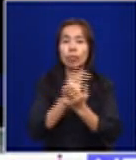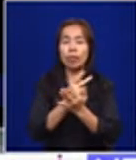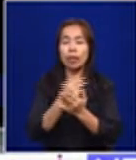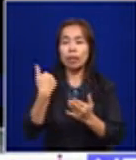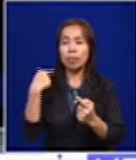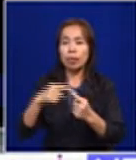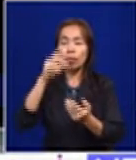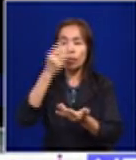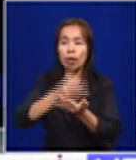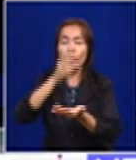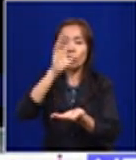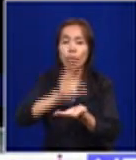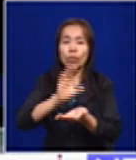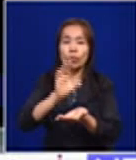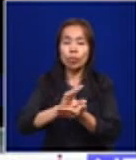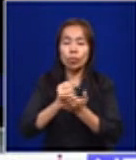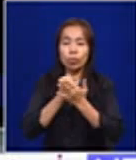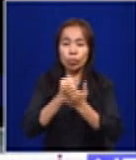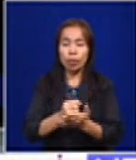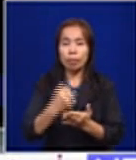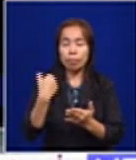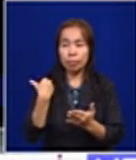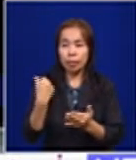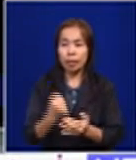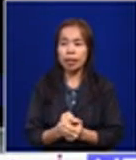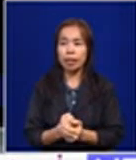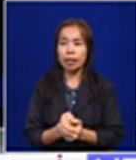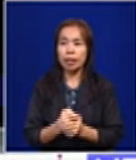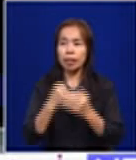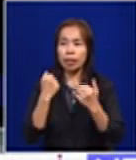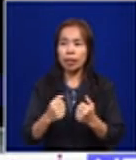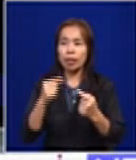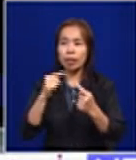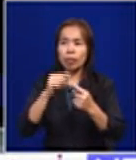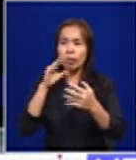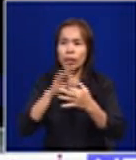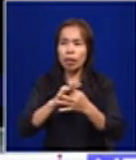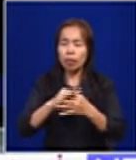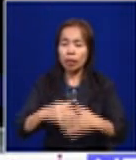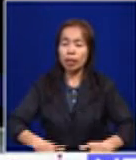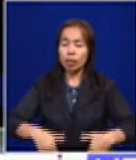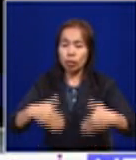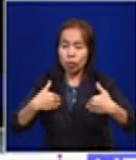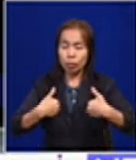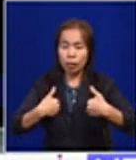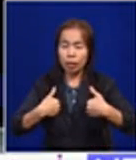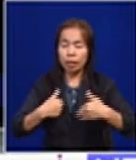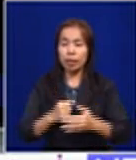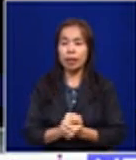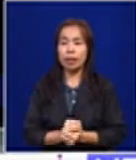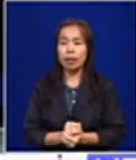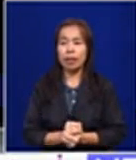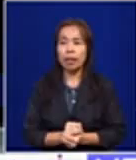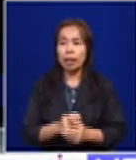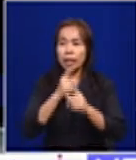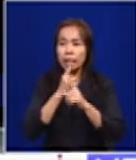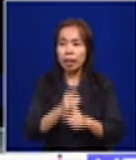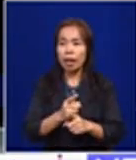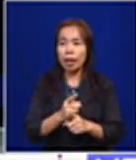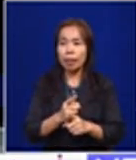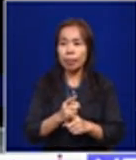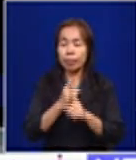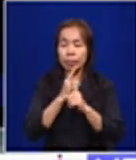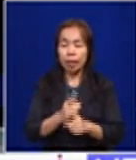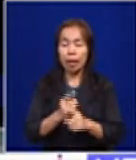ครงการประชารัฐนะคะเพื่อที่จะประชาสัมพันธ์แล้วก็สนับสนุนโครงการเพิ่มความเข้มแข็งของเศรษฐกิจฐานรากตามแนวทางประช